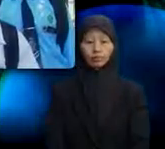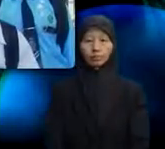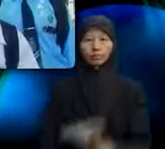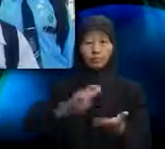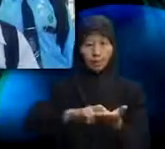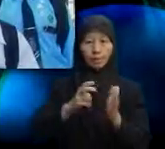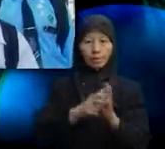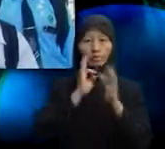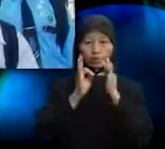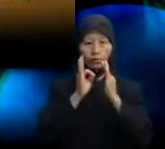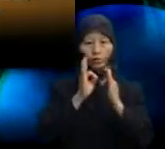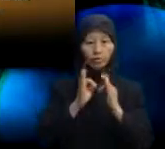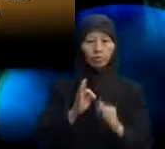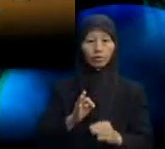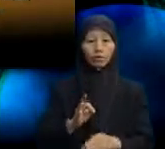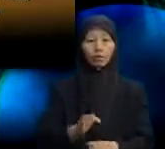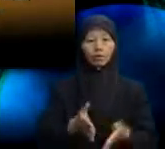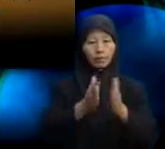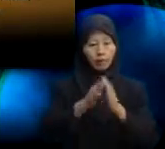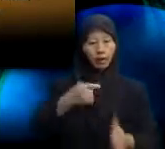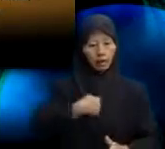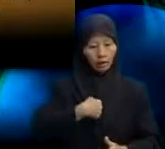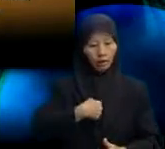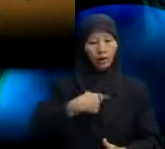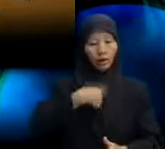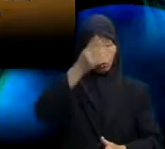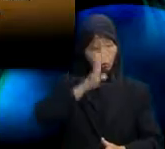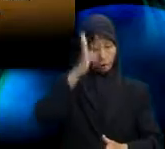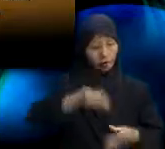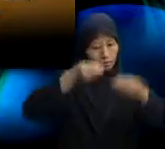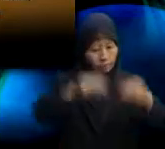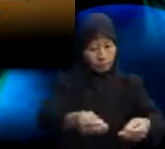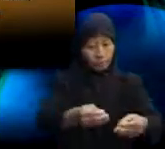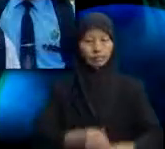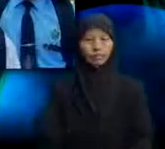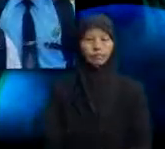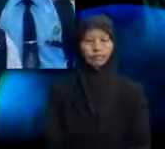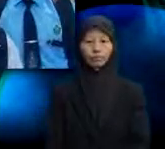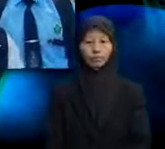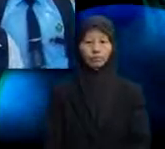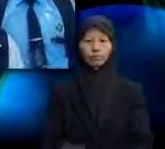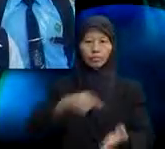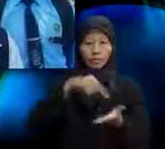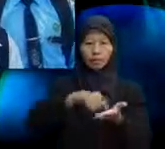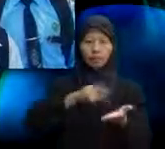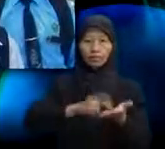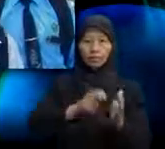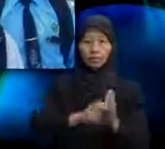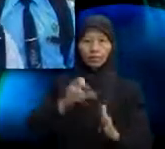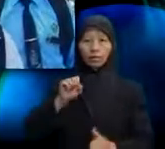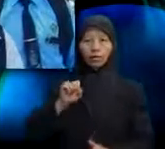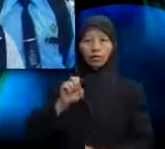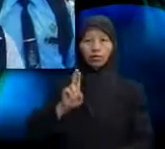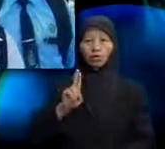lakum. Maksudnya, mintalah dari aku, akan aku tunaikan. Ini bermakna